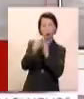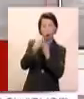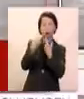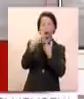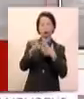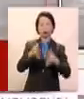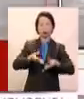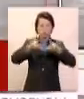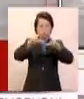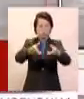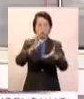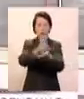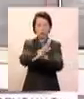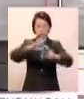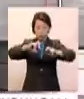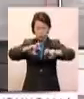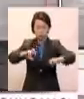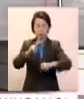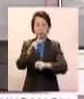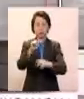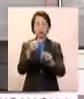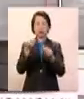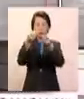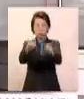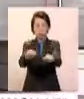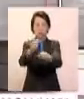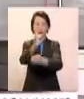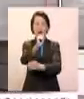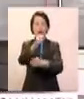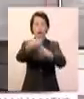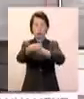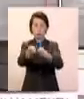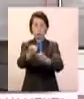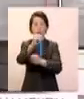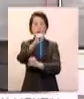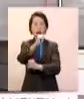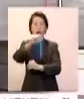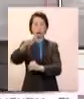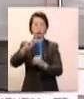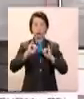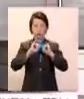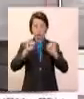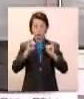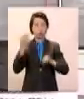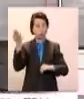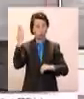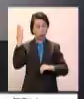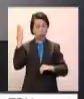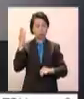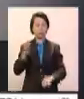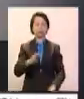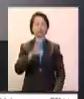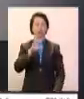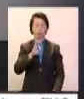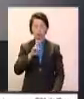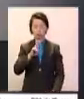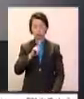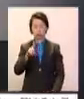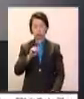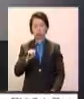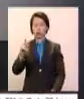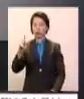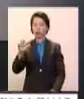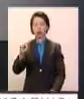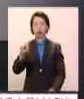setelah menyerahkan kertas siasatan kes itu kepada Pejabat Timbalan Pendakwa Raya Isnin lalu. Tegas Tan Sri Muhammad Fuzi, kes